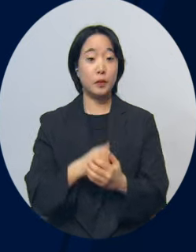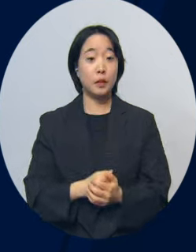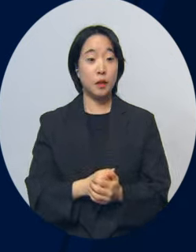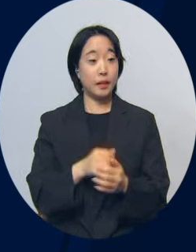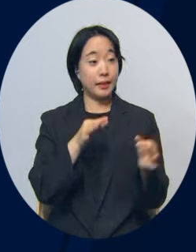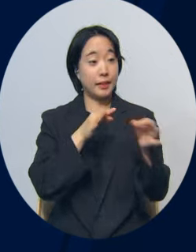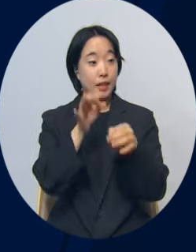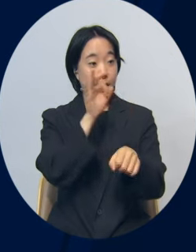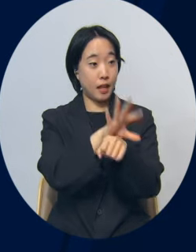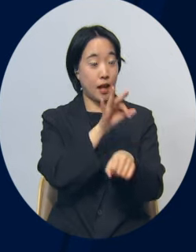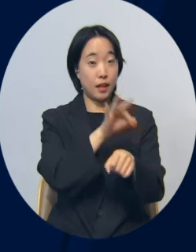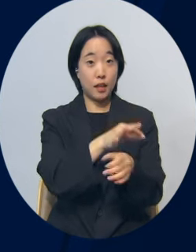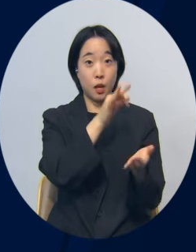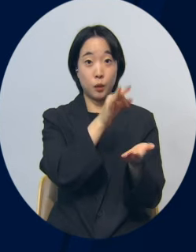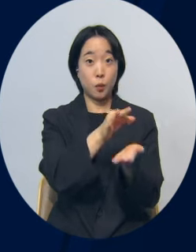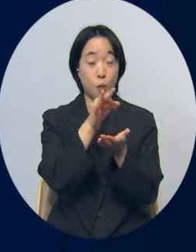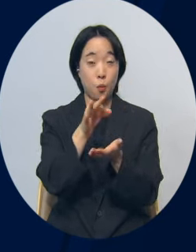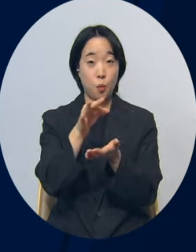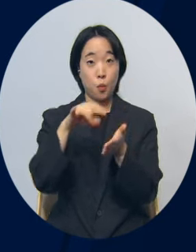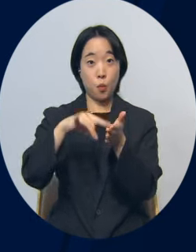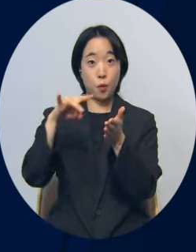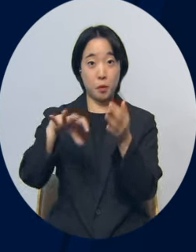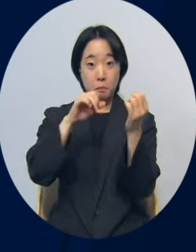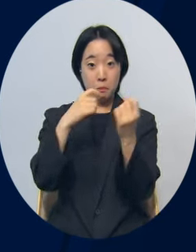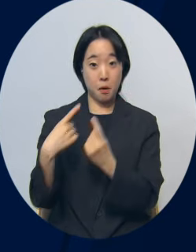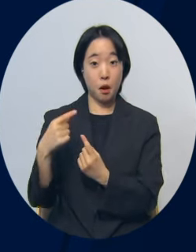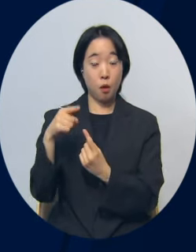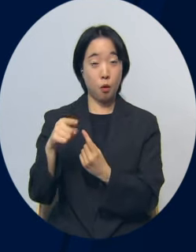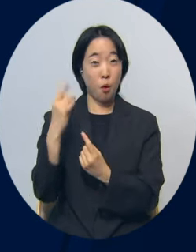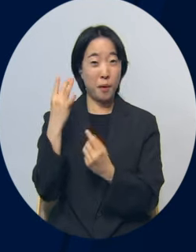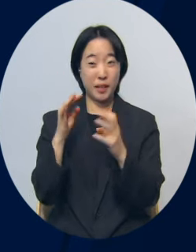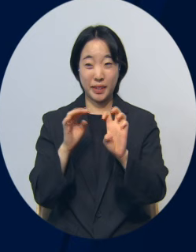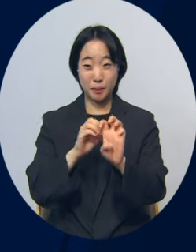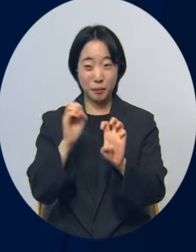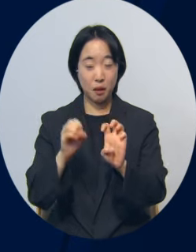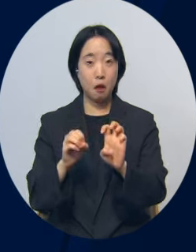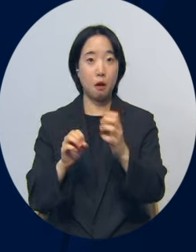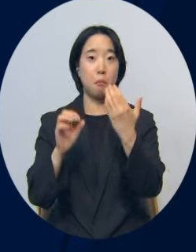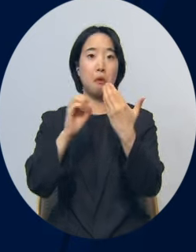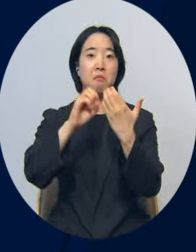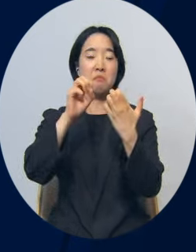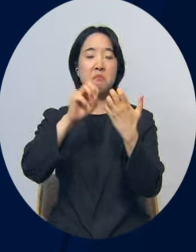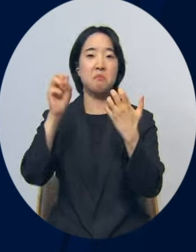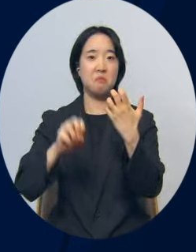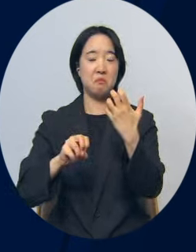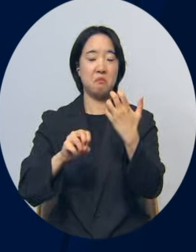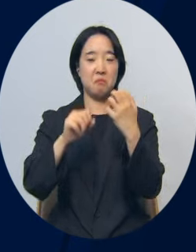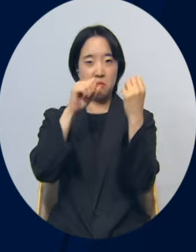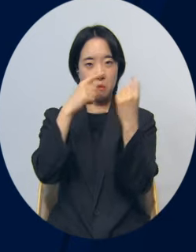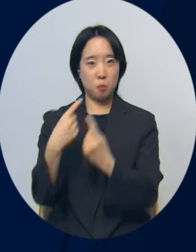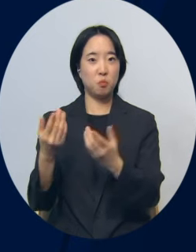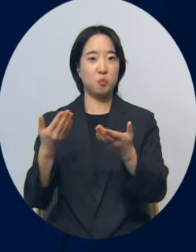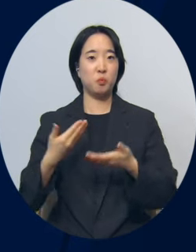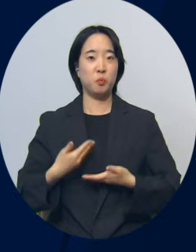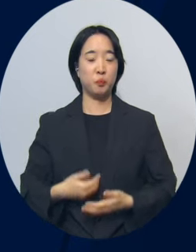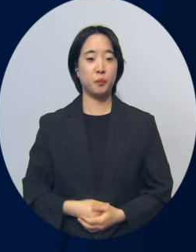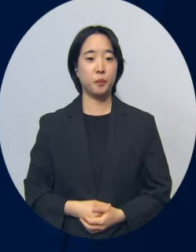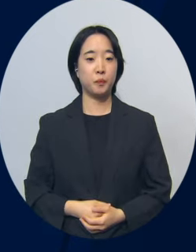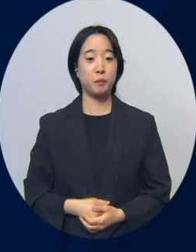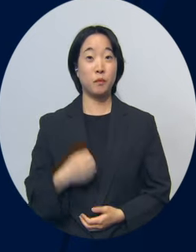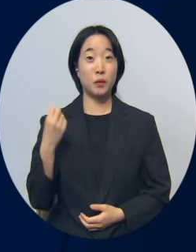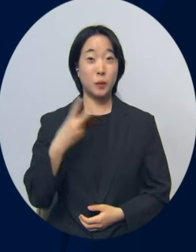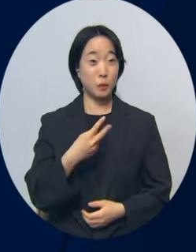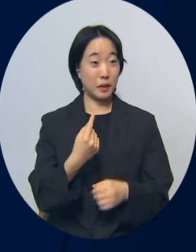소득 공제율을 80%로 2배 상향합니다. 지난해 하반기보다 올해 하반기 지출액이 5%